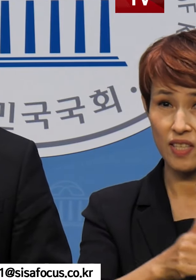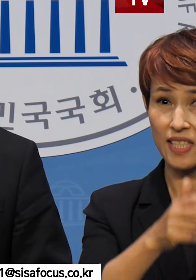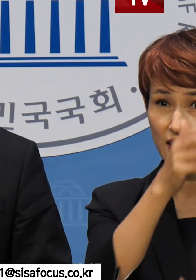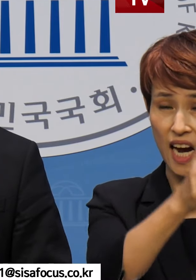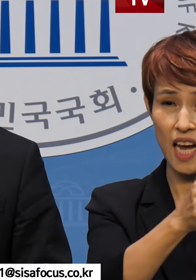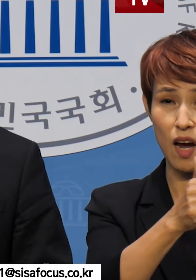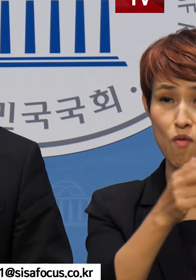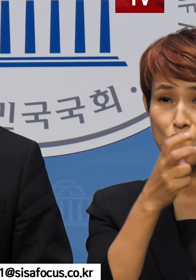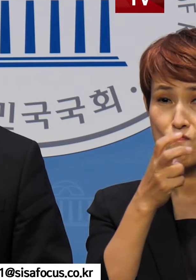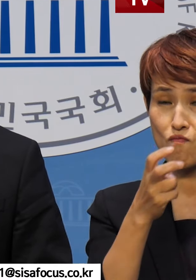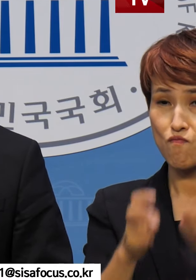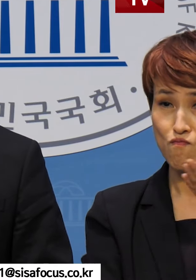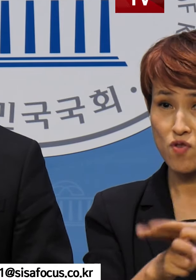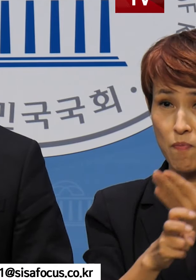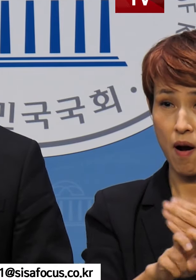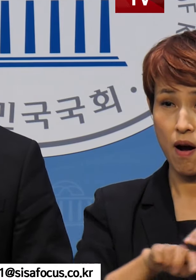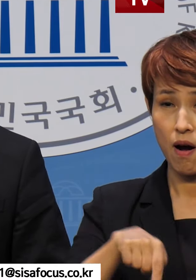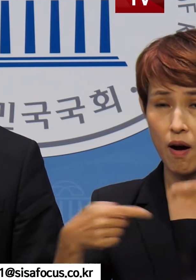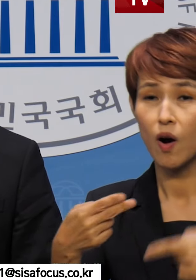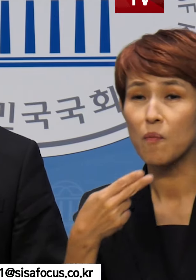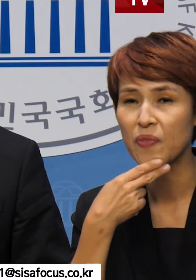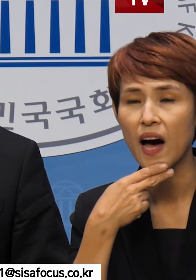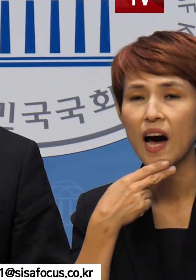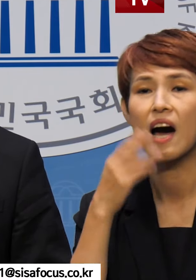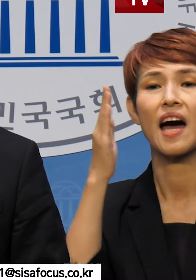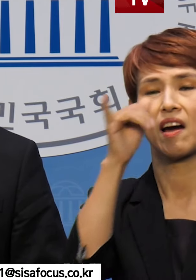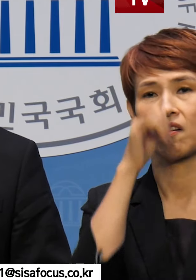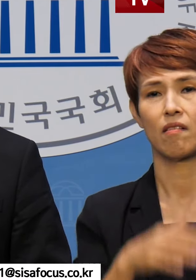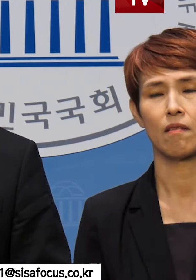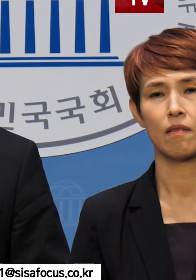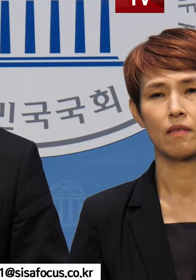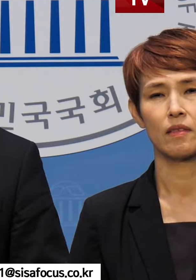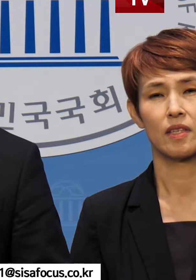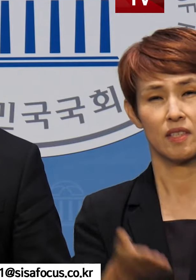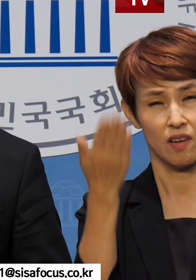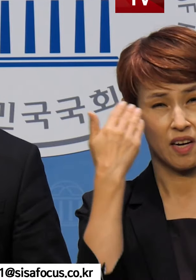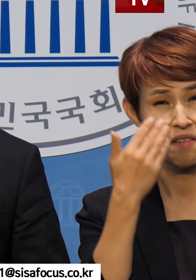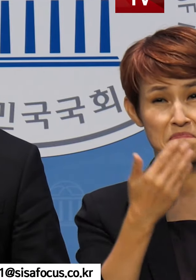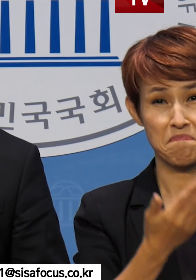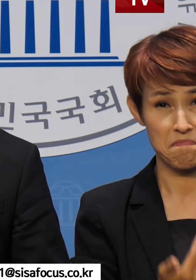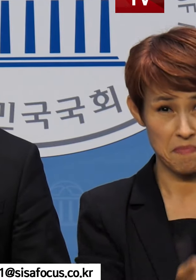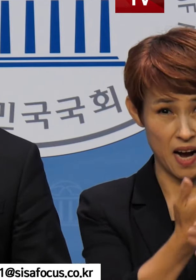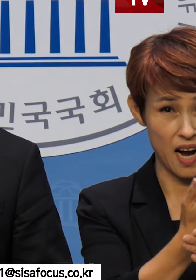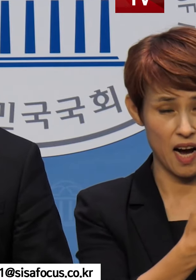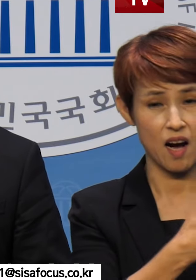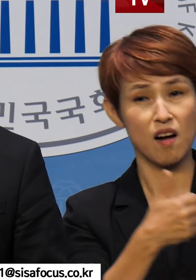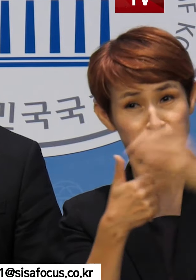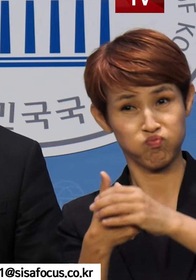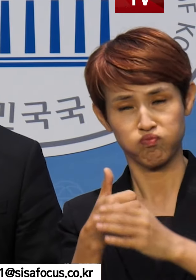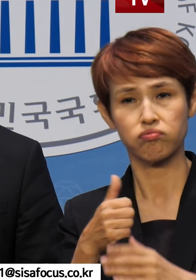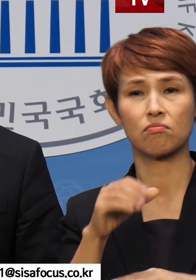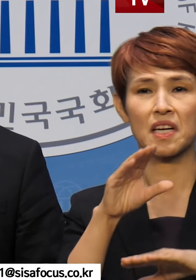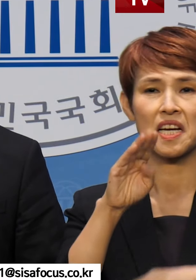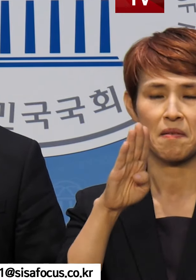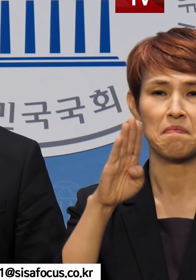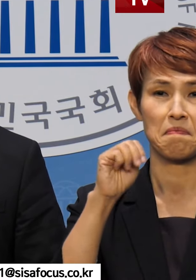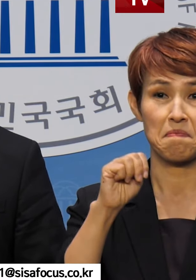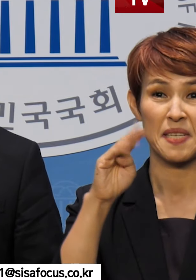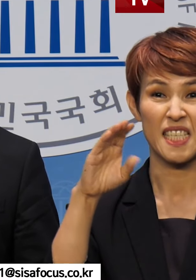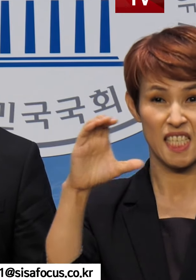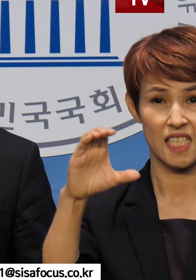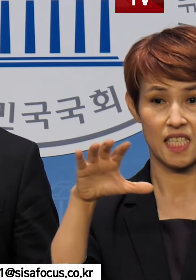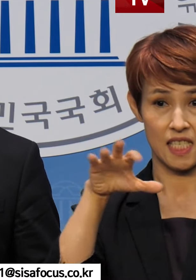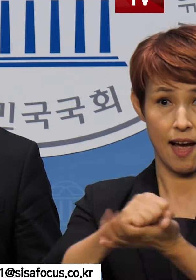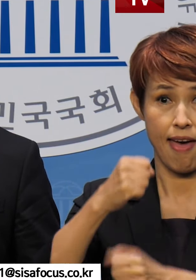않았다는 입장을 밝혔습니다. 전임 위원장들의 불법 행태를 이어받아서 MBC 장악 지령을 충실히